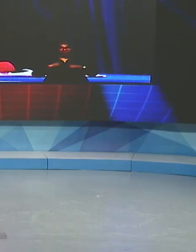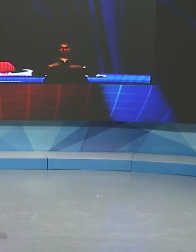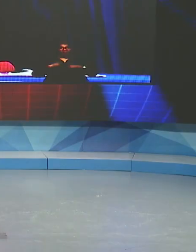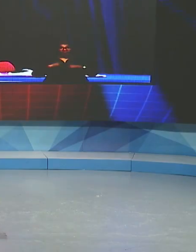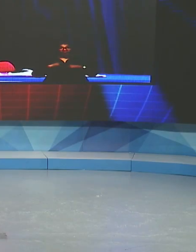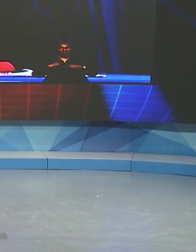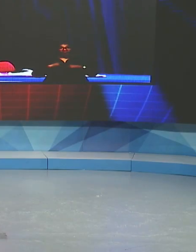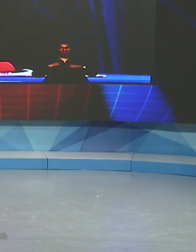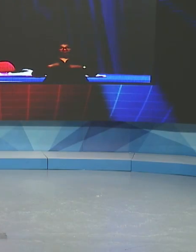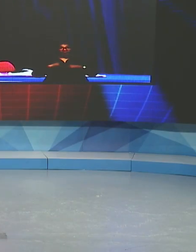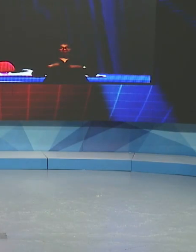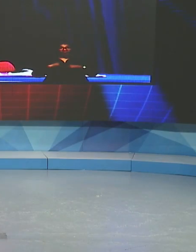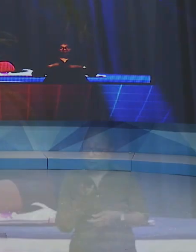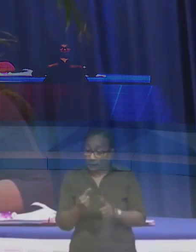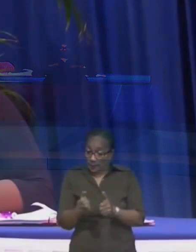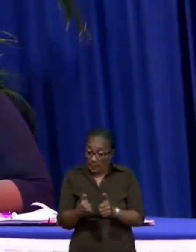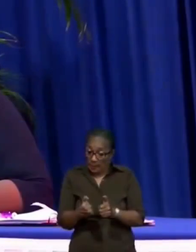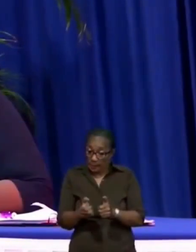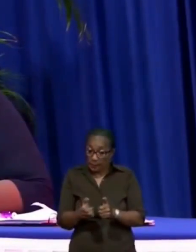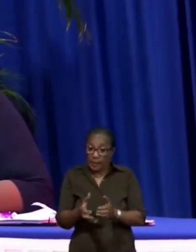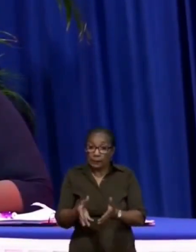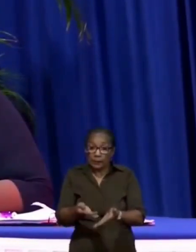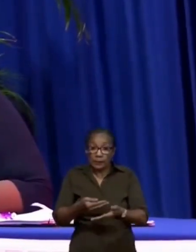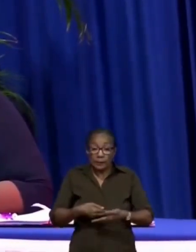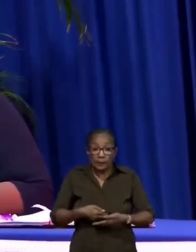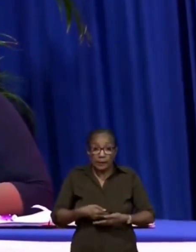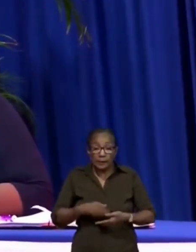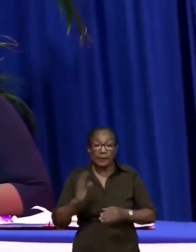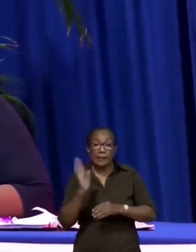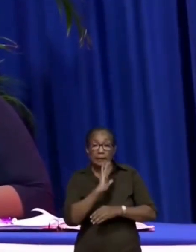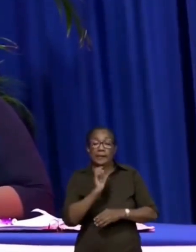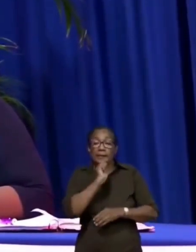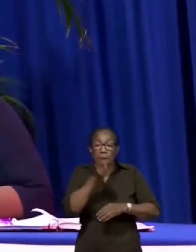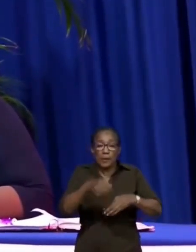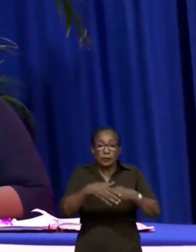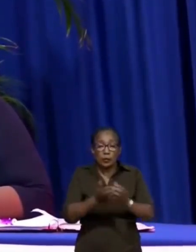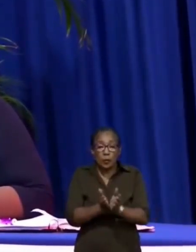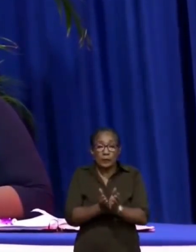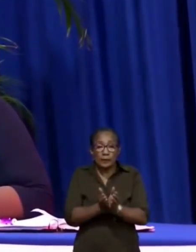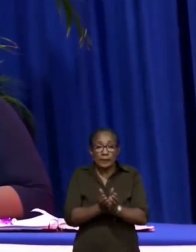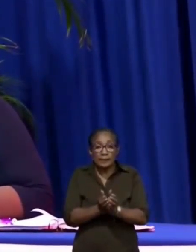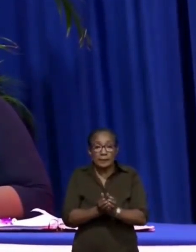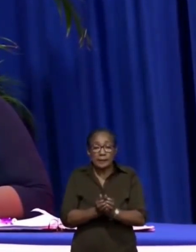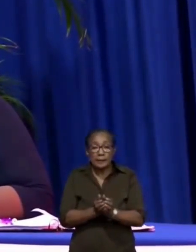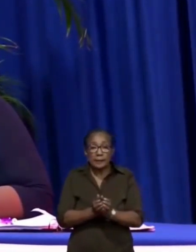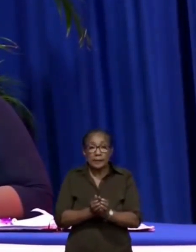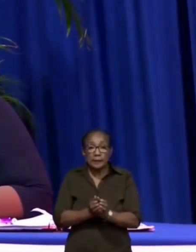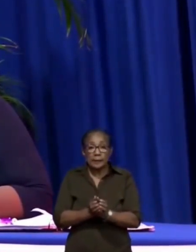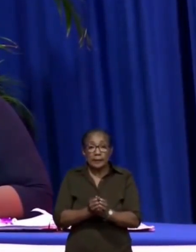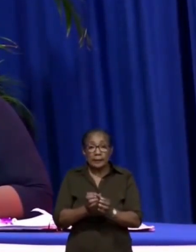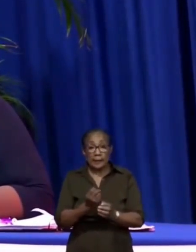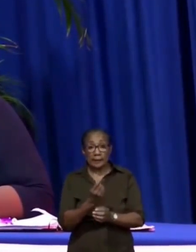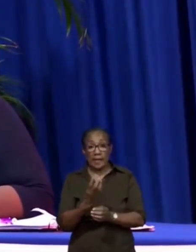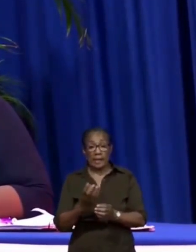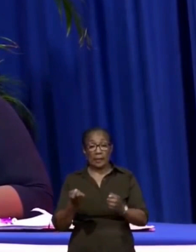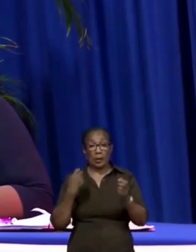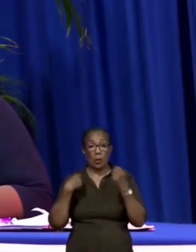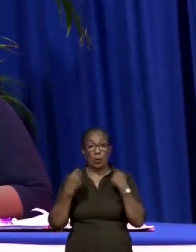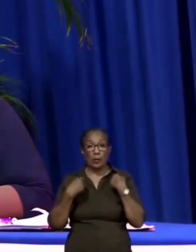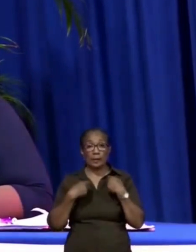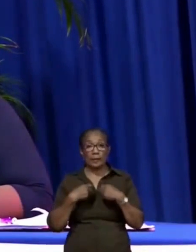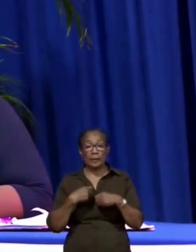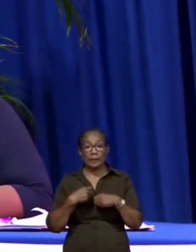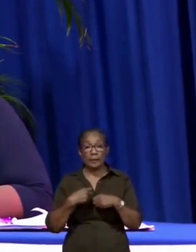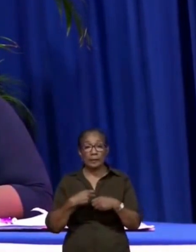De directeur van HINC, Rachel Koningsbloem-Pinas, benadrukt dat het geen zin heeft om te hamsteren. Ze zegt